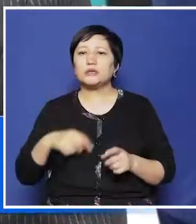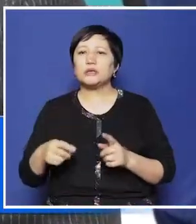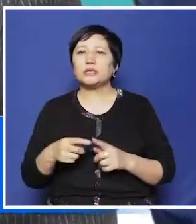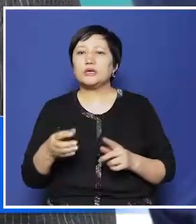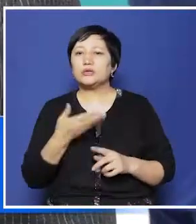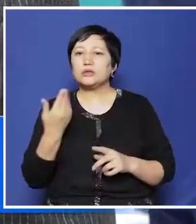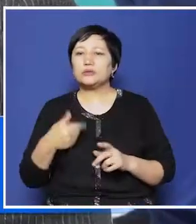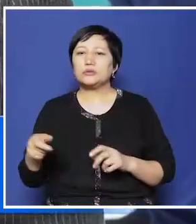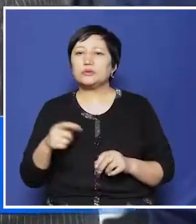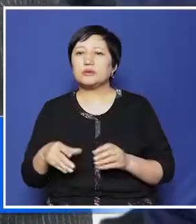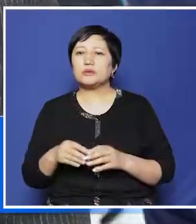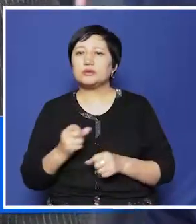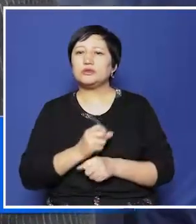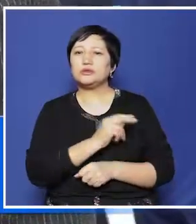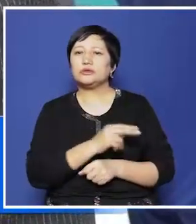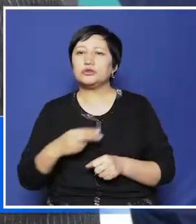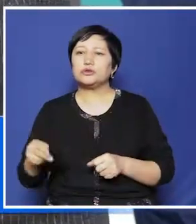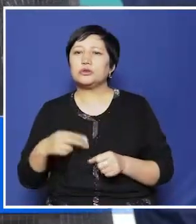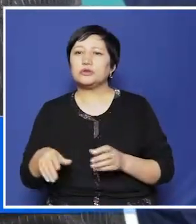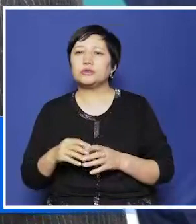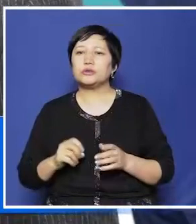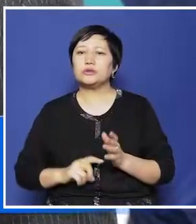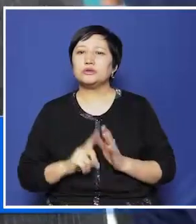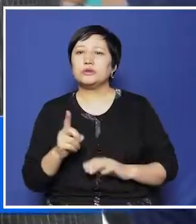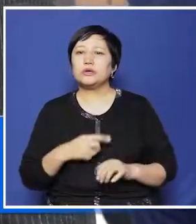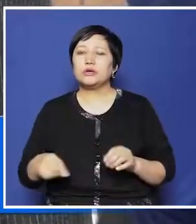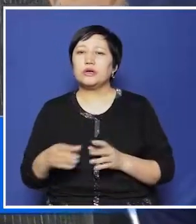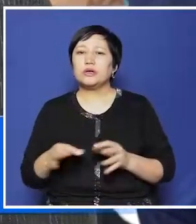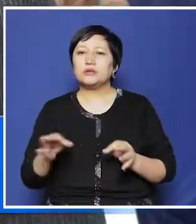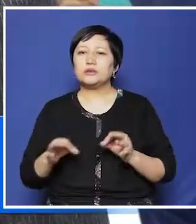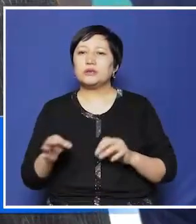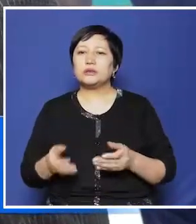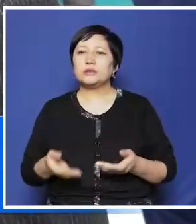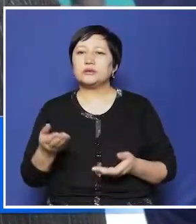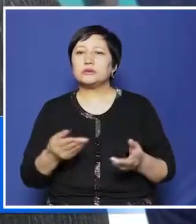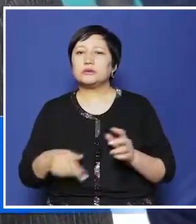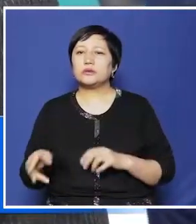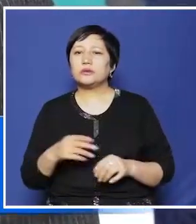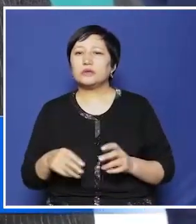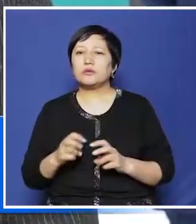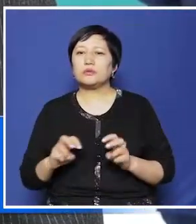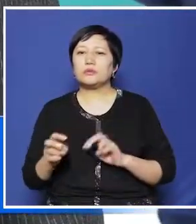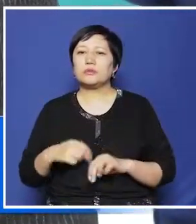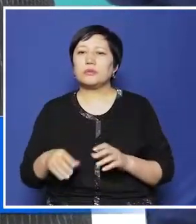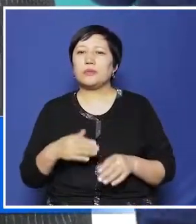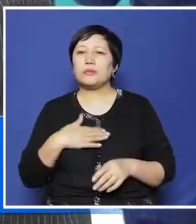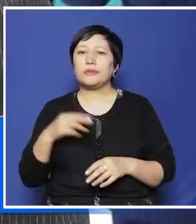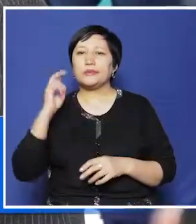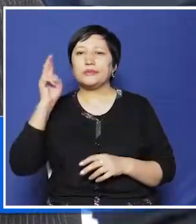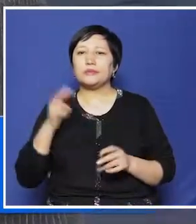жай ғана сөз жүзінде қап кетпей, іс жүзінде жүзеге аса ма екен, аспай ма екен деген секілді елдің көкейінде сауал бар. Енен мен